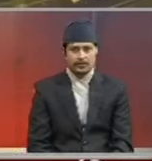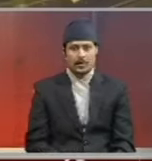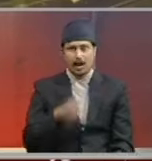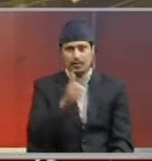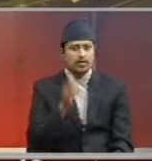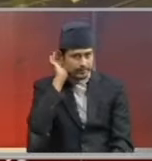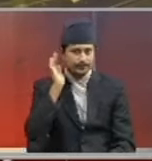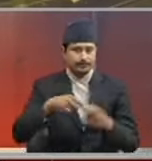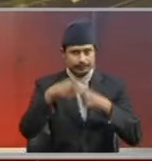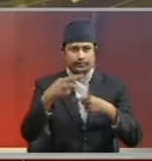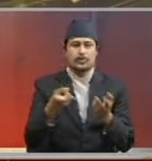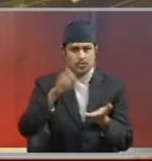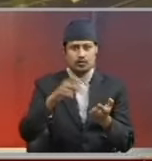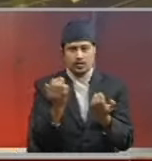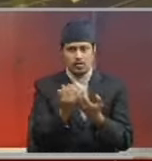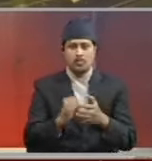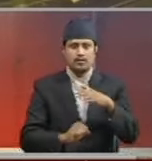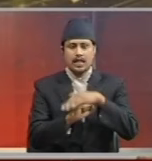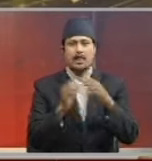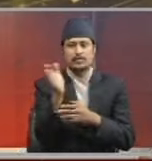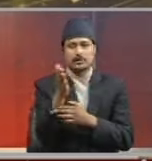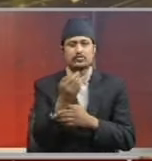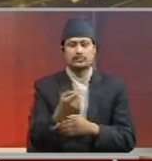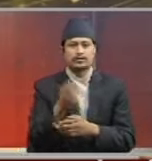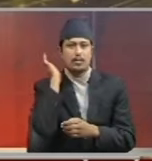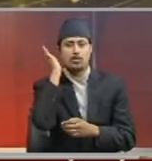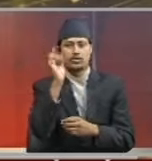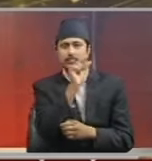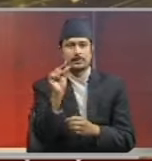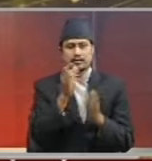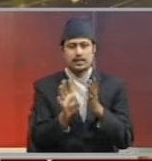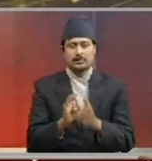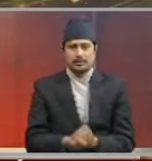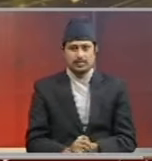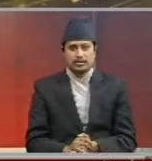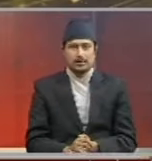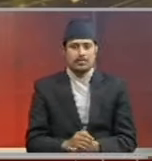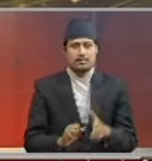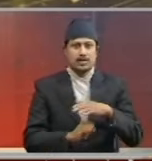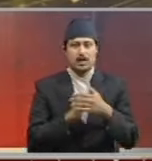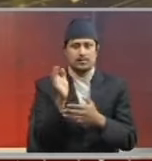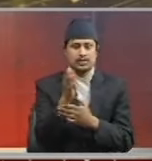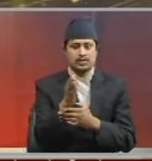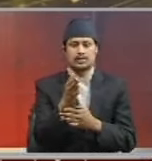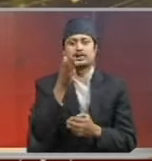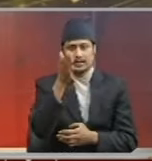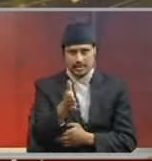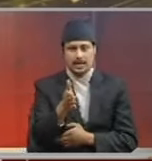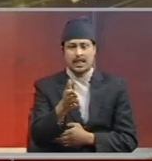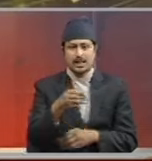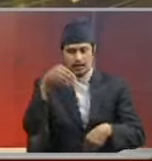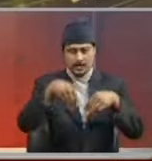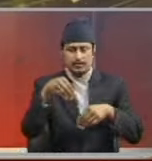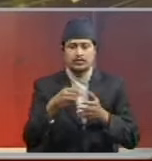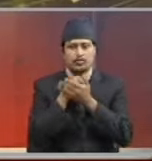अब खबरको सिलसिला प्रारम्भ गरौं प्रधानमन्त्रीको सम्बोधन सम्बन्धी प्रसंगबाट। प्रधानमन्त्री पुष्पकमल दाहालले